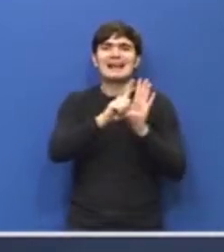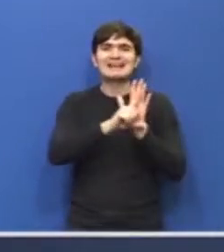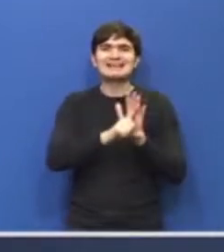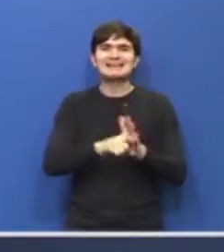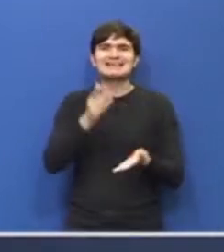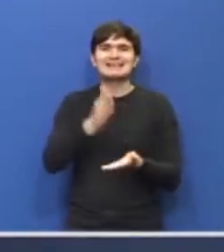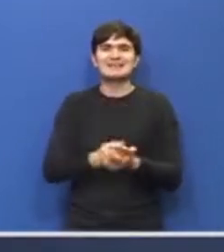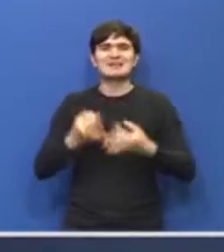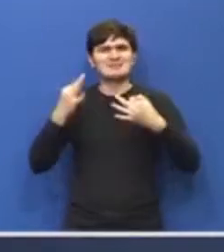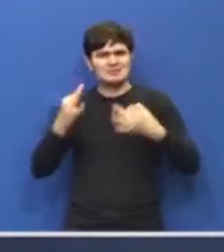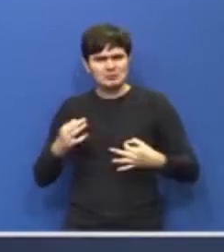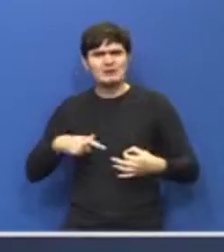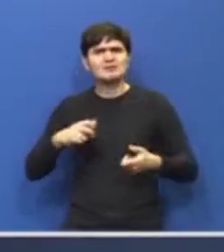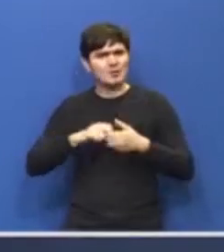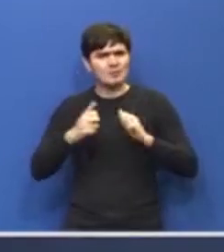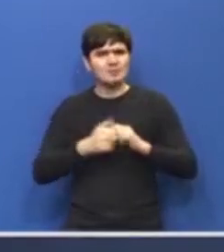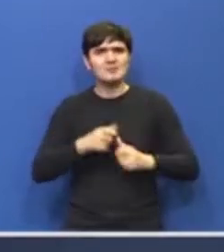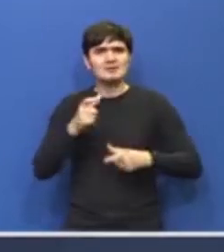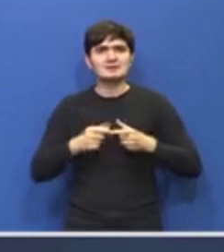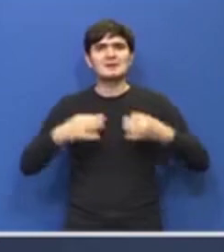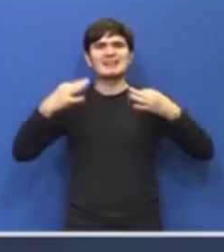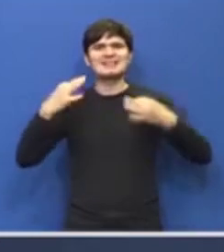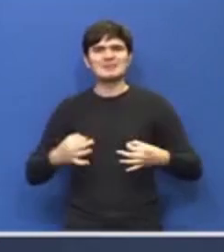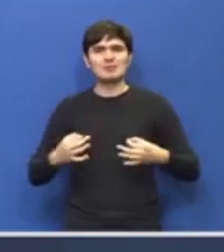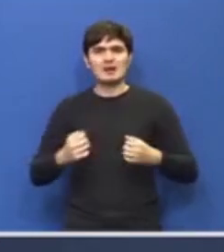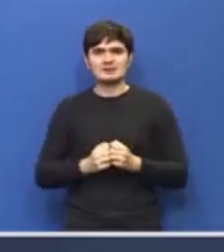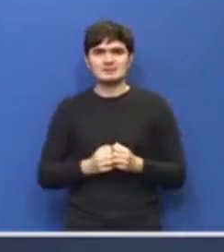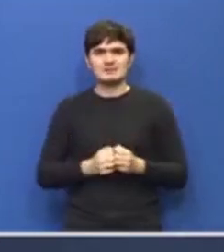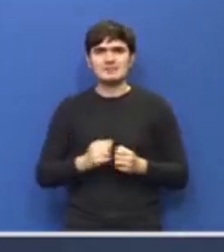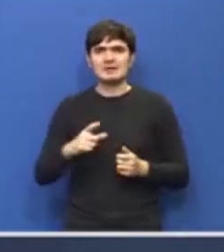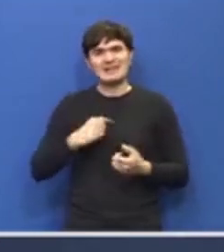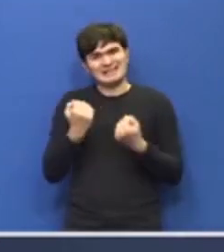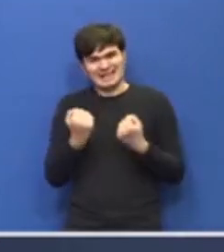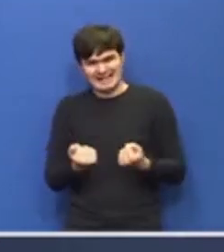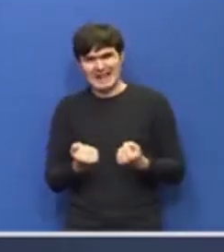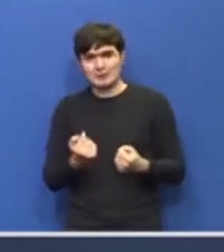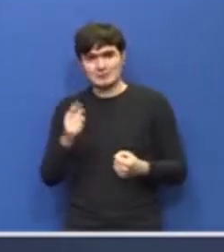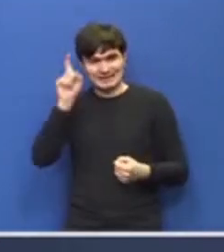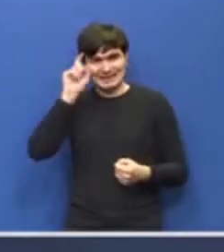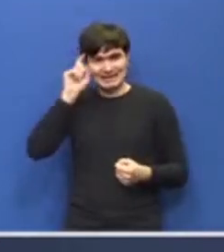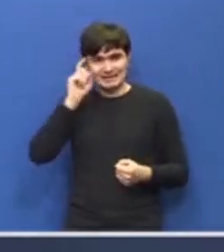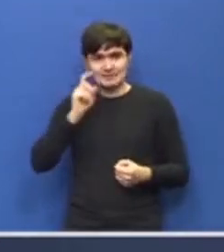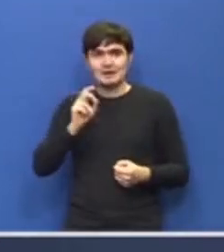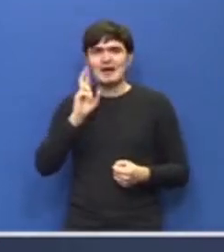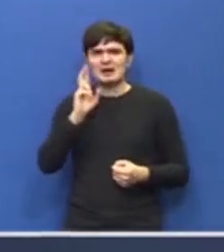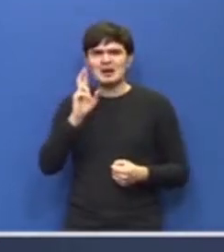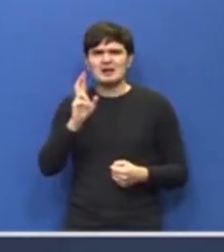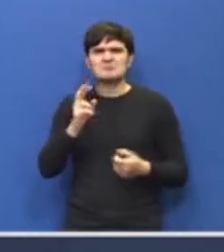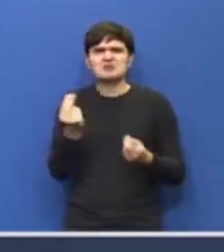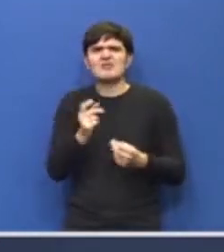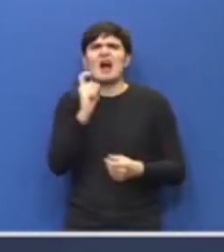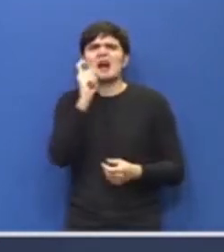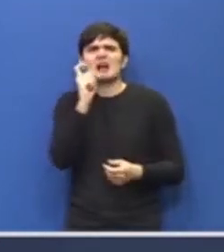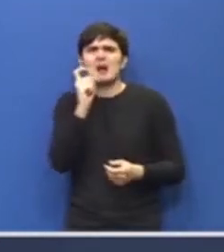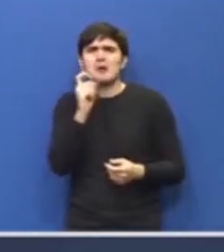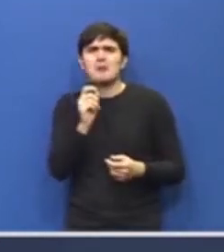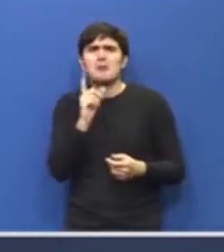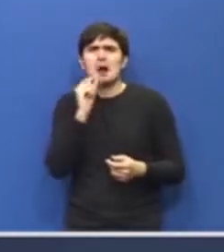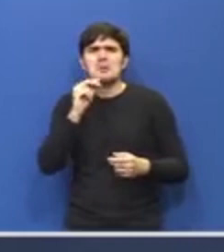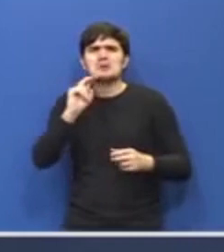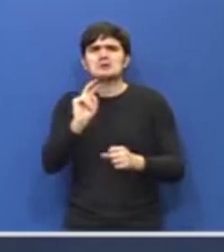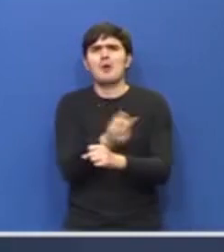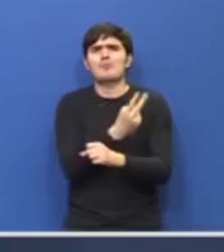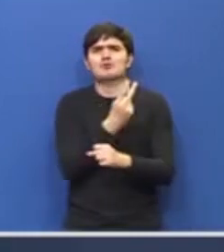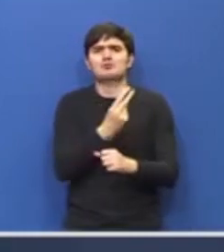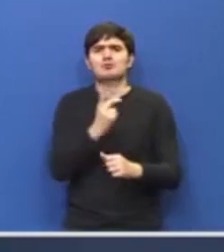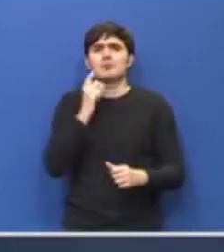că până la urmă e o problemă de siguranță și știu că ne vine greu să credem că până la urmă răul intră în cotidian. Că lumea se întreabă în mod legitim